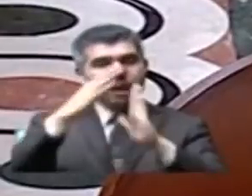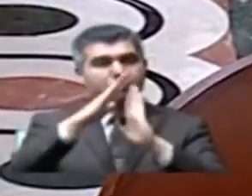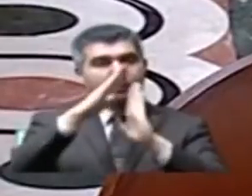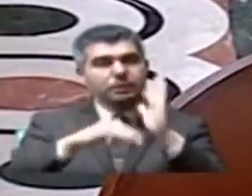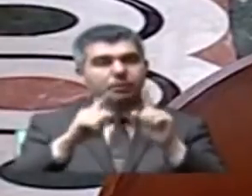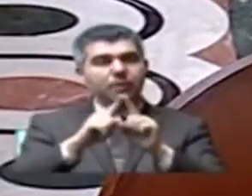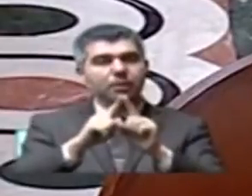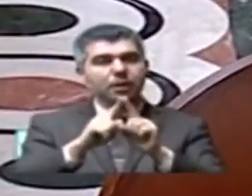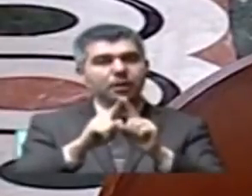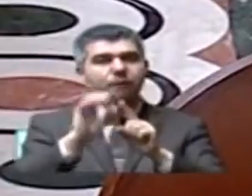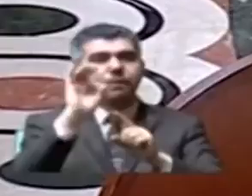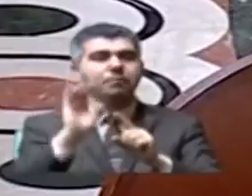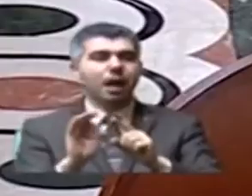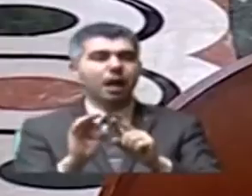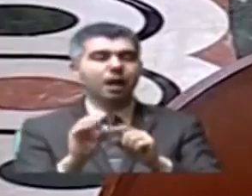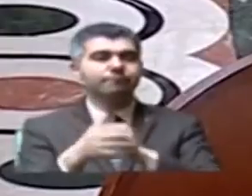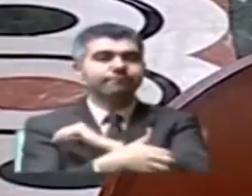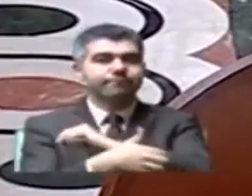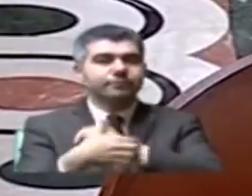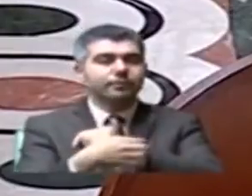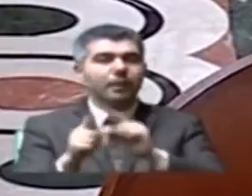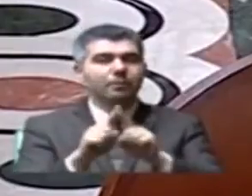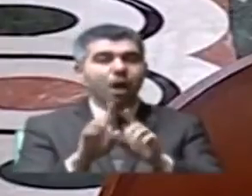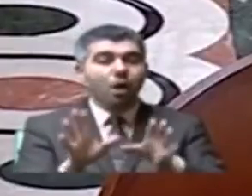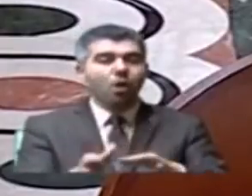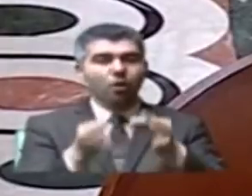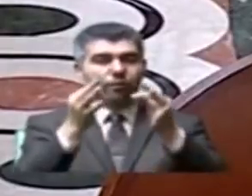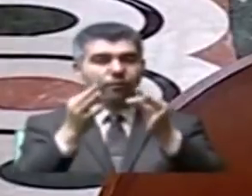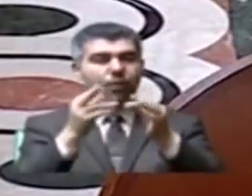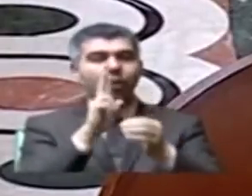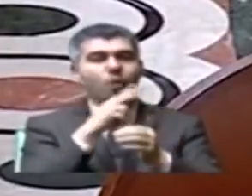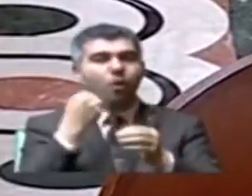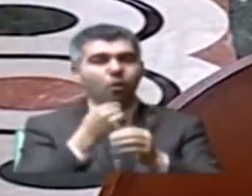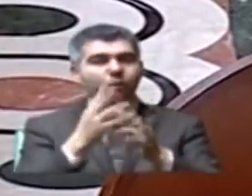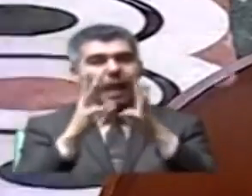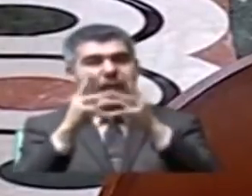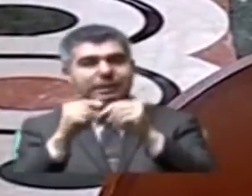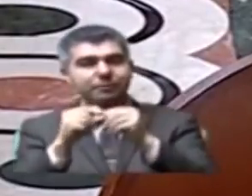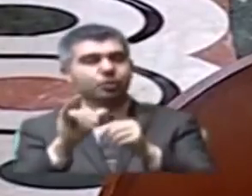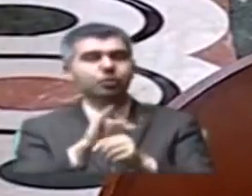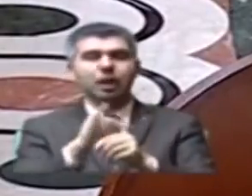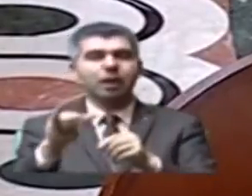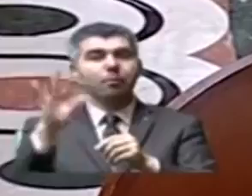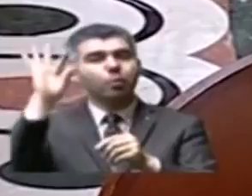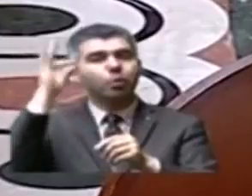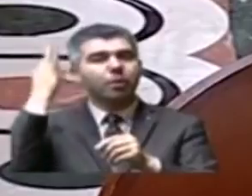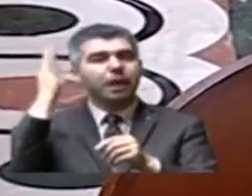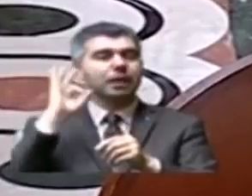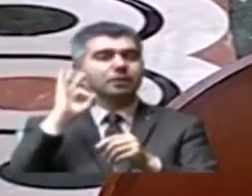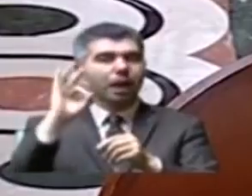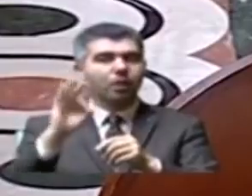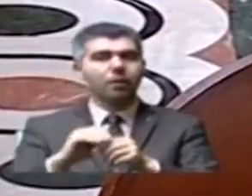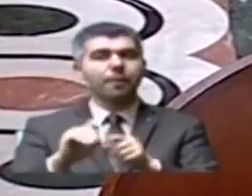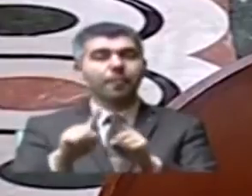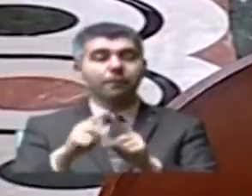نسبه الفقر وماشي الحكومه اللي كتنتج الاحصائيات. لو اتش سي بي هو اللي تينتج الاحصائيات. غاد